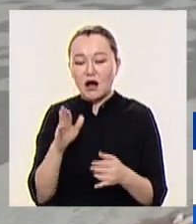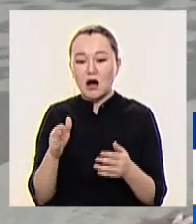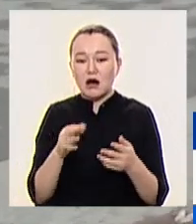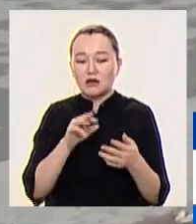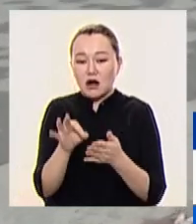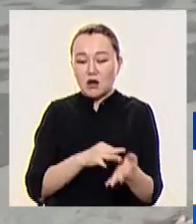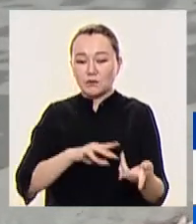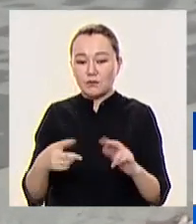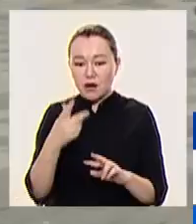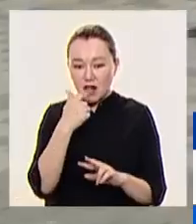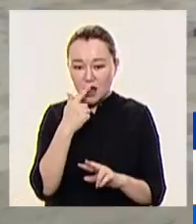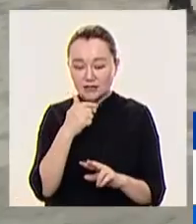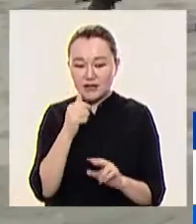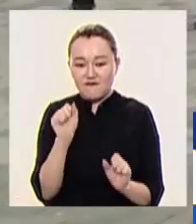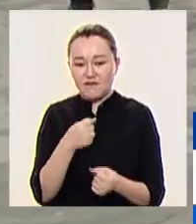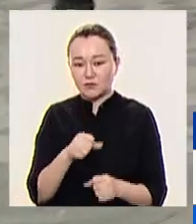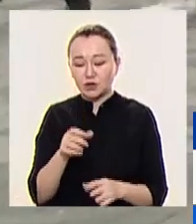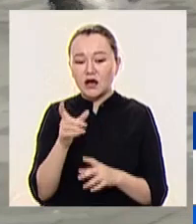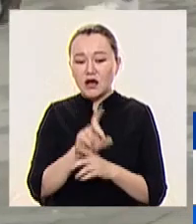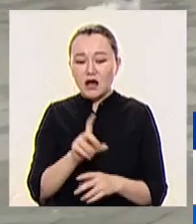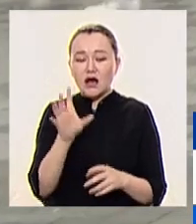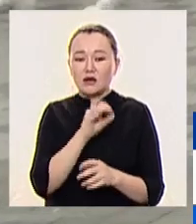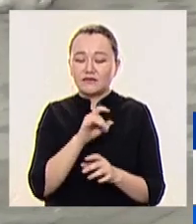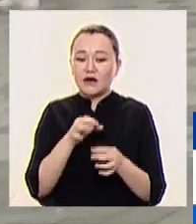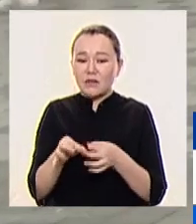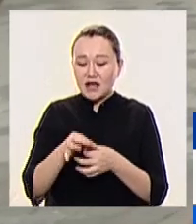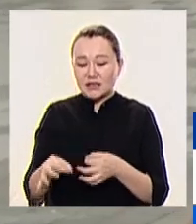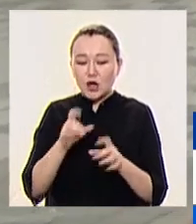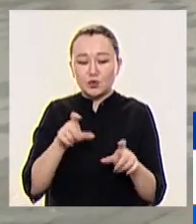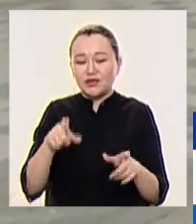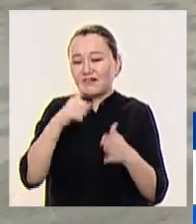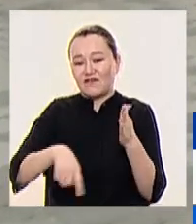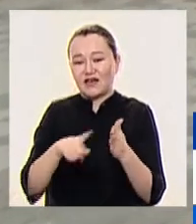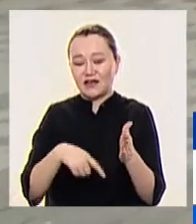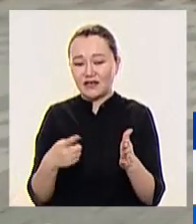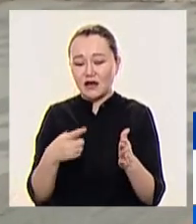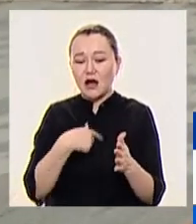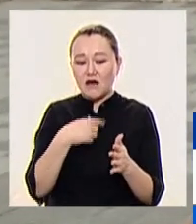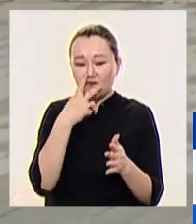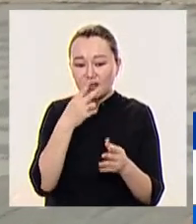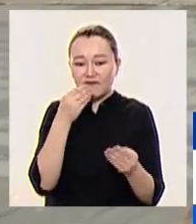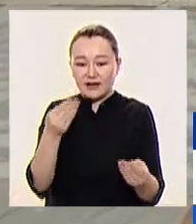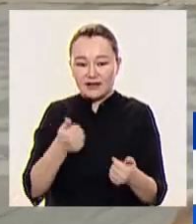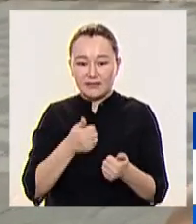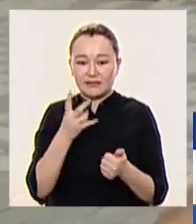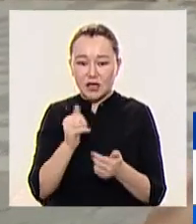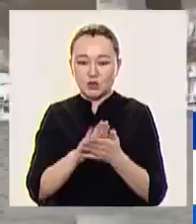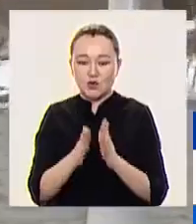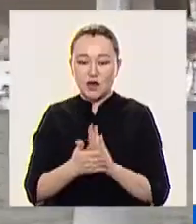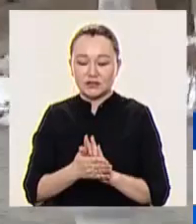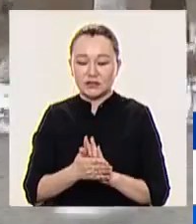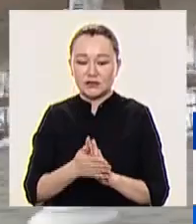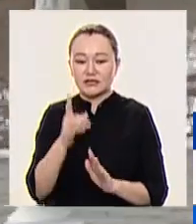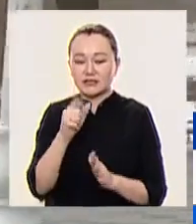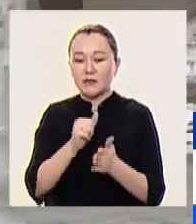мы в красную перешли. В тех же областях люди просто в это не верят. И, на мой взгляд, это влияет на ситуацию.